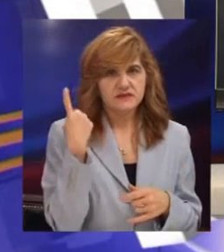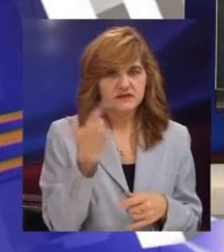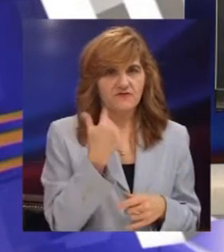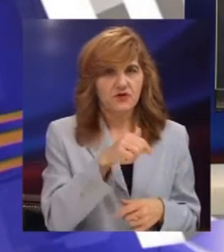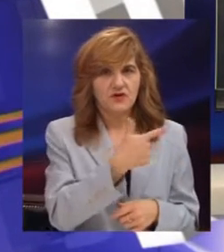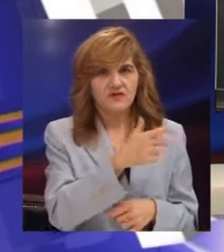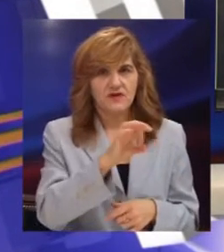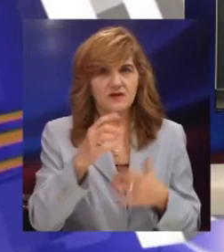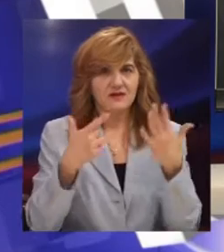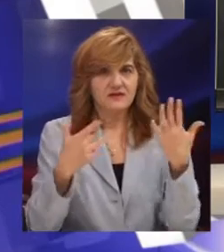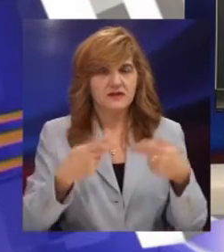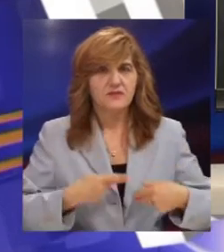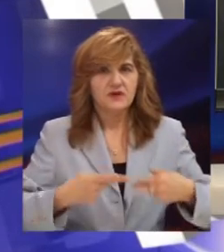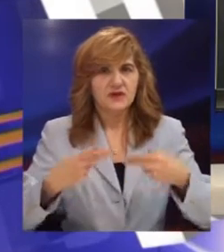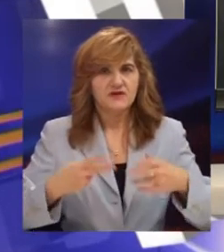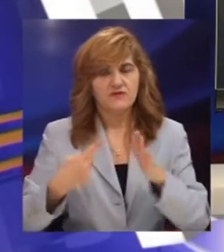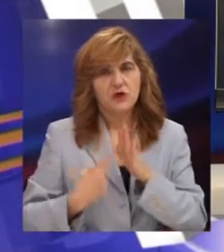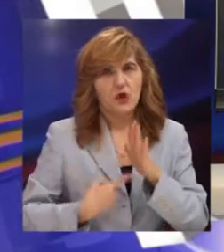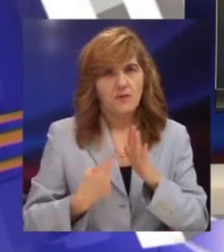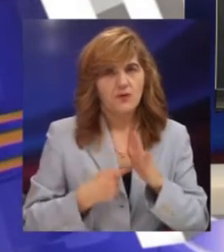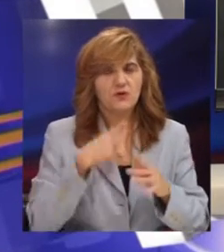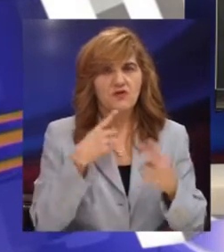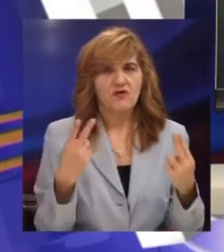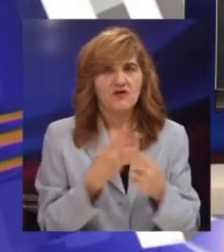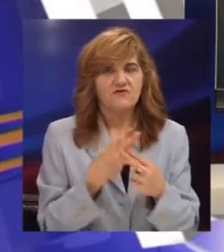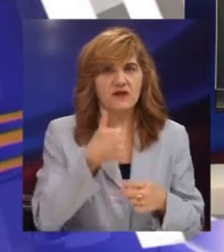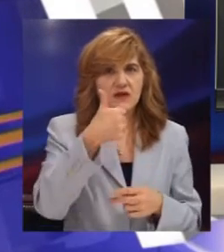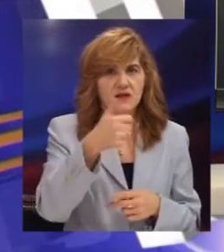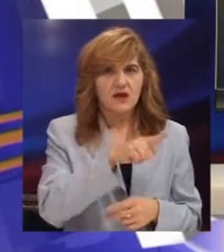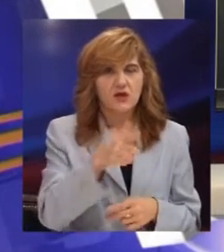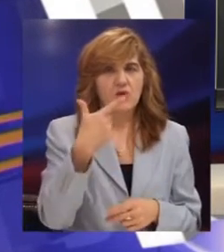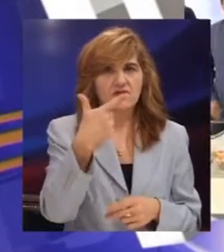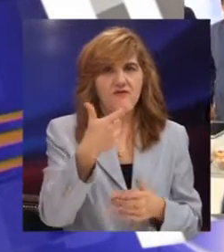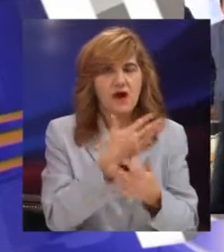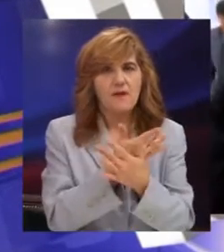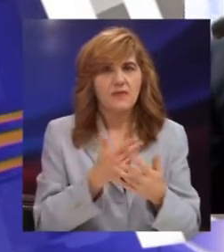2007. godine u Iran izvozio različite vrste motora u vrednosti 1 do 2 miliona evra.